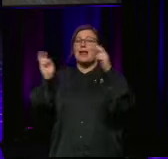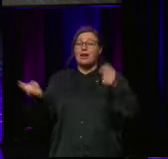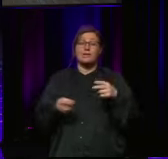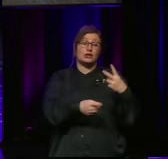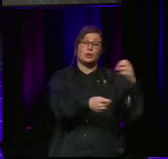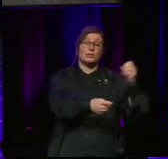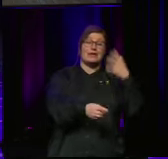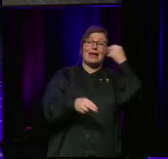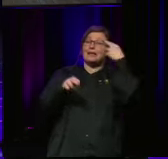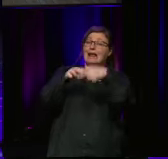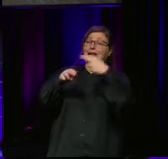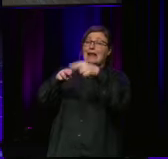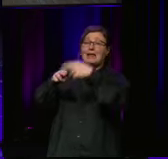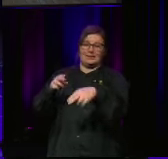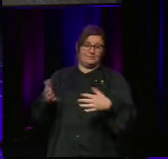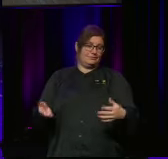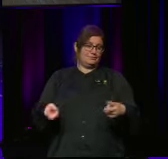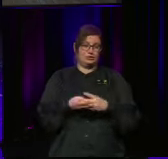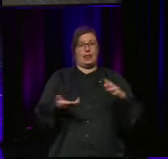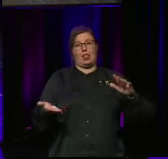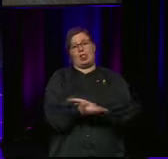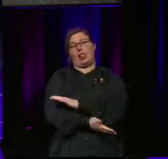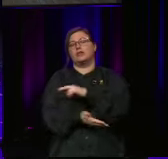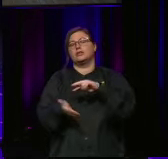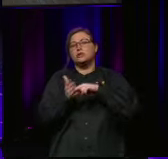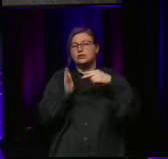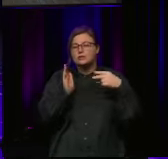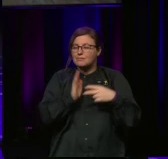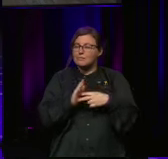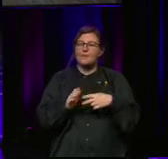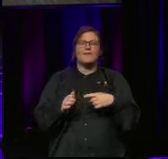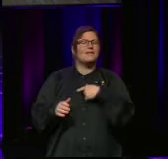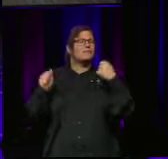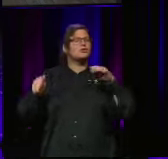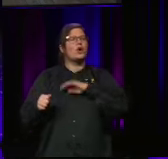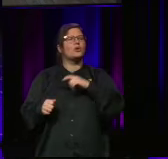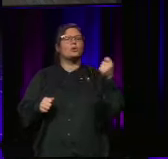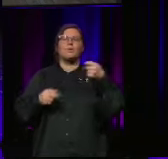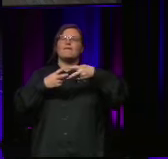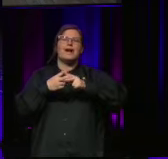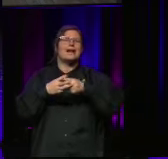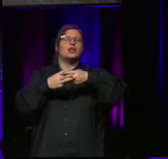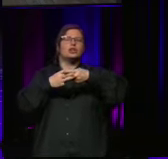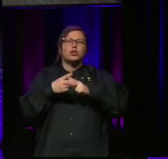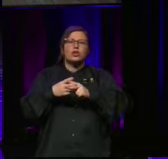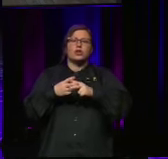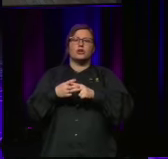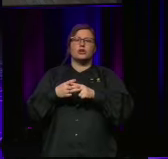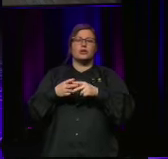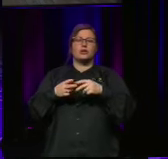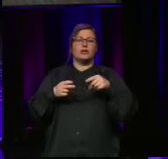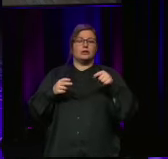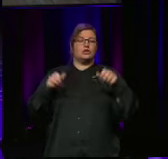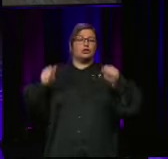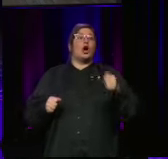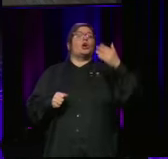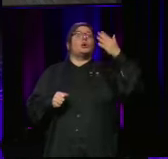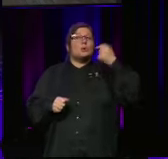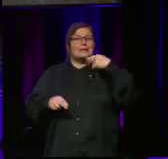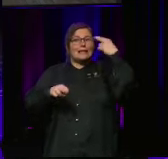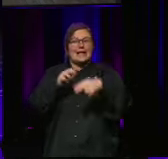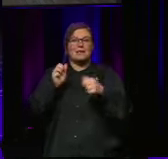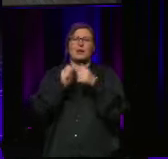strula till hela systemet. Va? Så det måste finnas någon typ av mekanism där det går att säga nej. Men hur den ska se ut, det vet inte